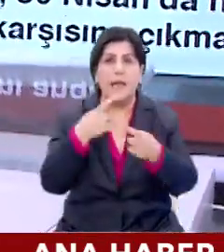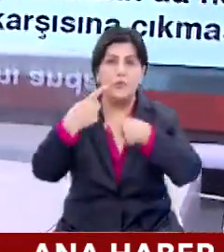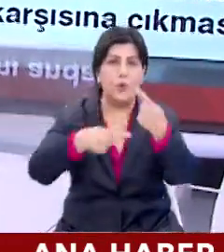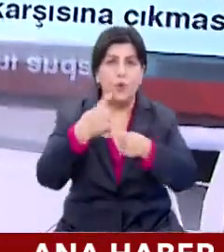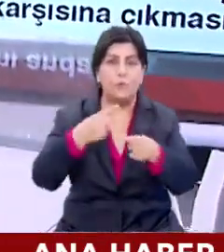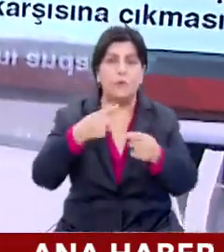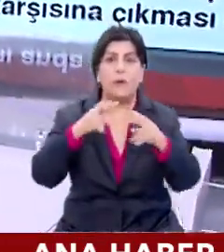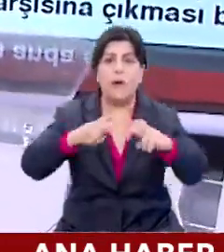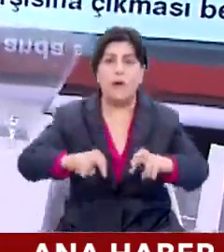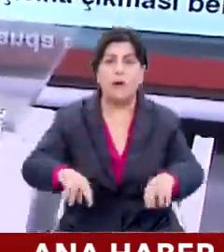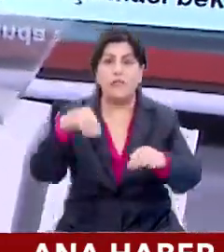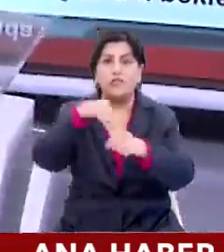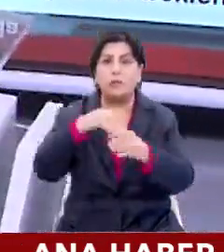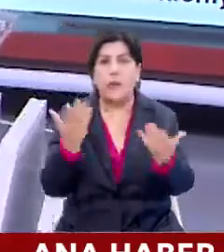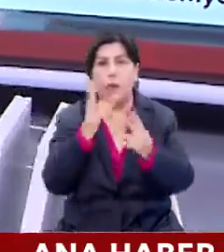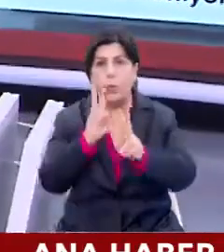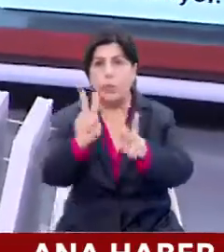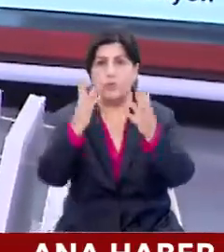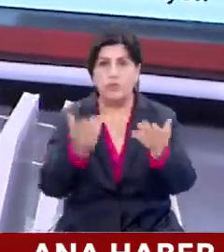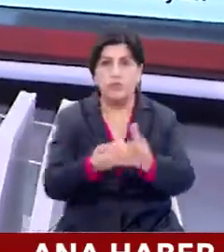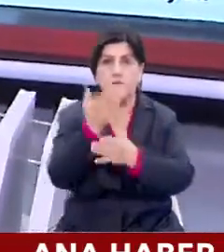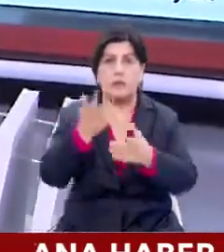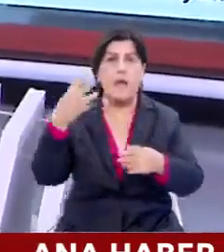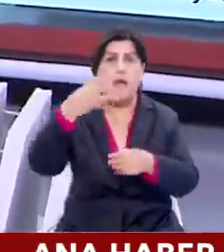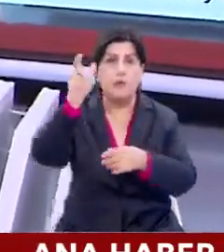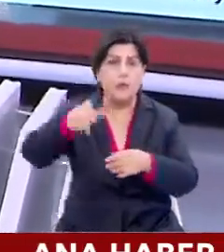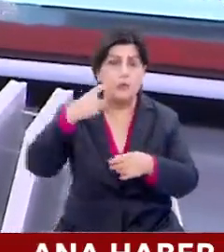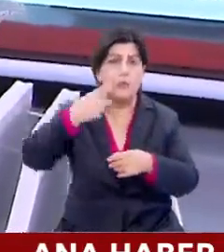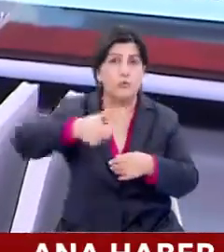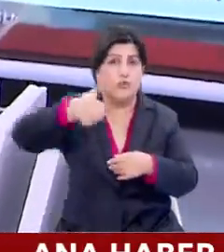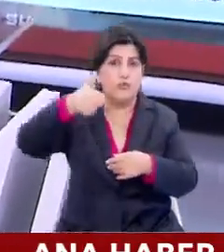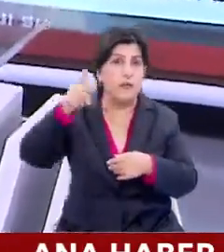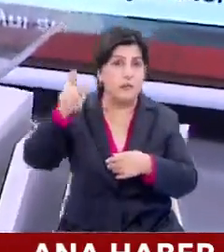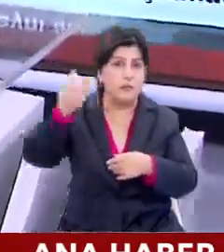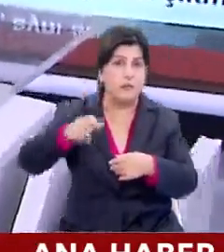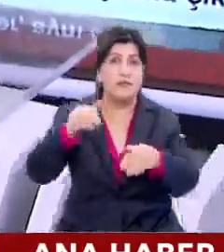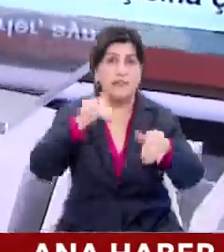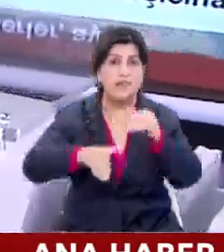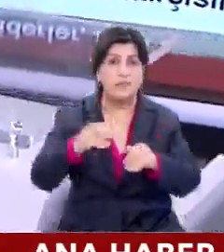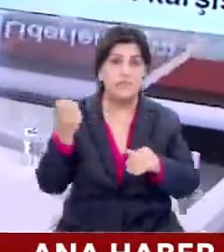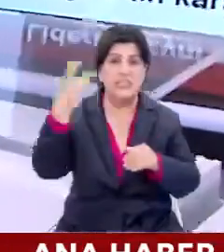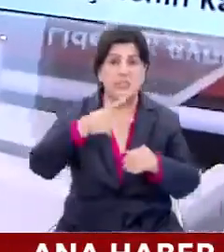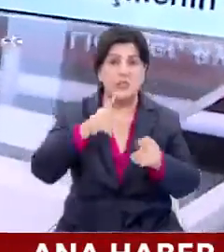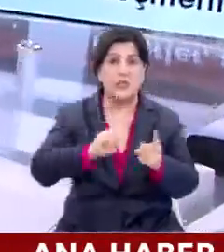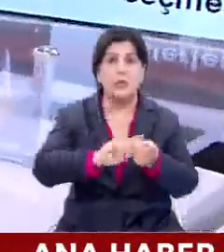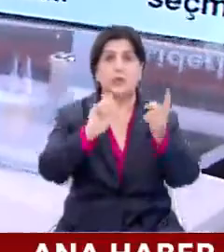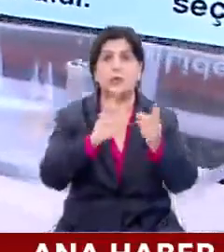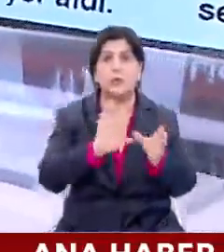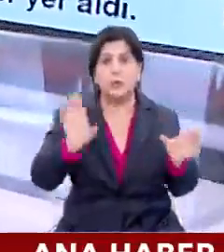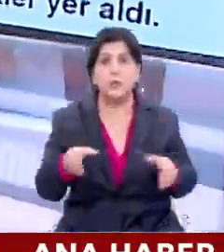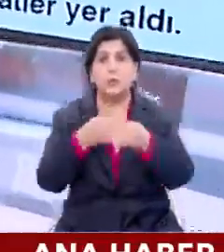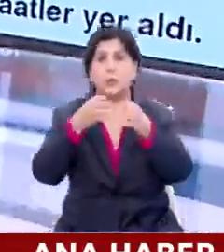ayrıntılarda neler göze çarpıyor şimdi Erdoğan cumhurbaşkanı seçim ikinci Tura kalır mı diye sorulduk kendisine